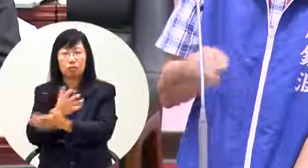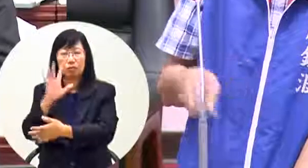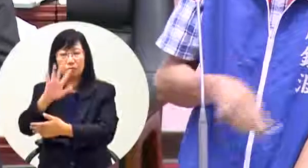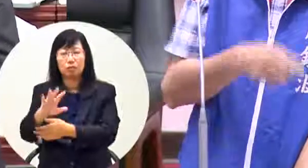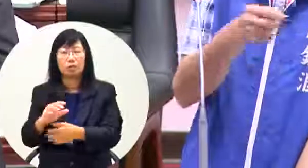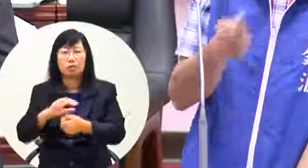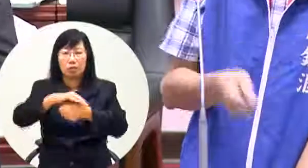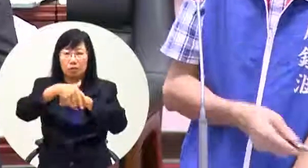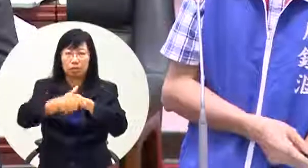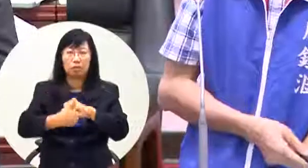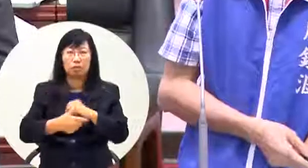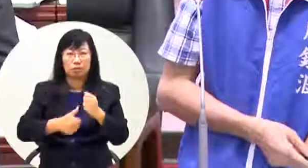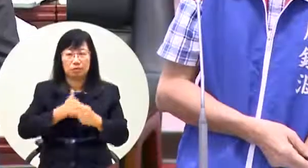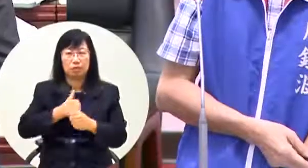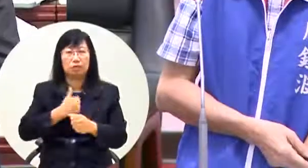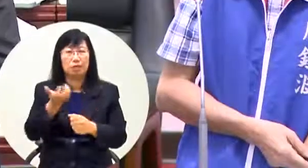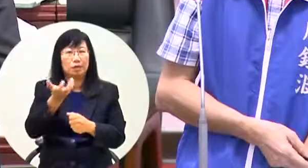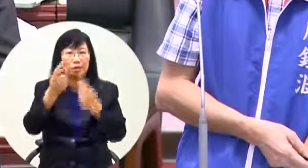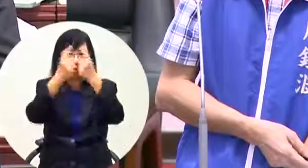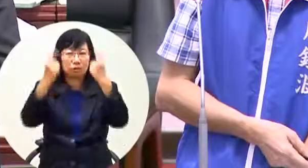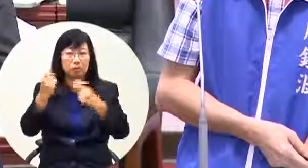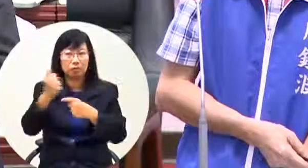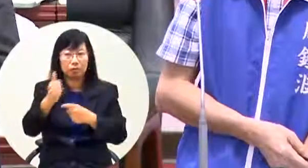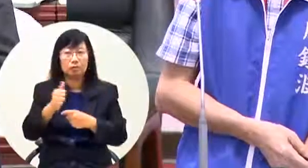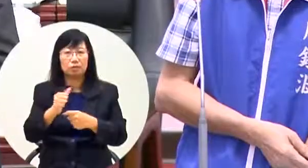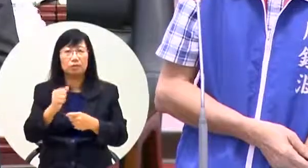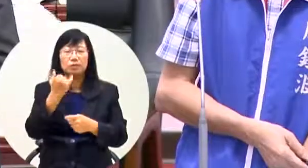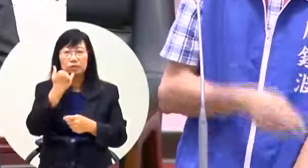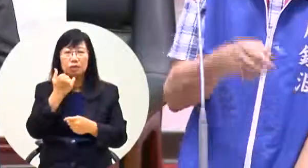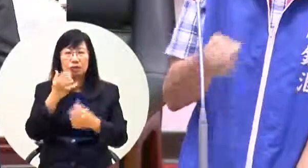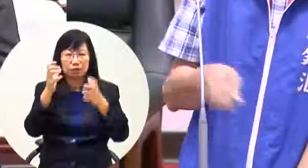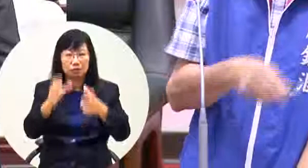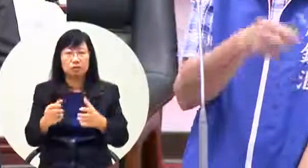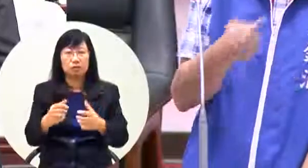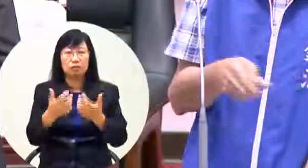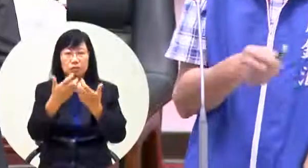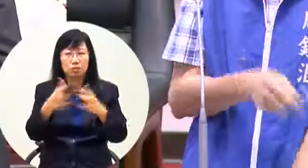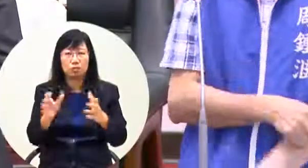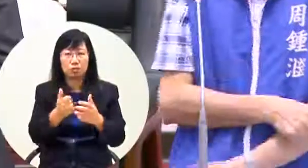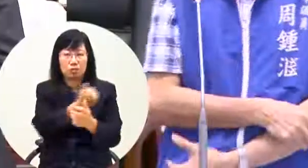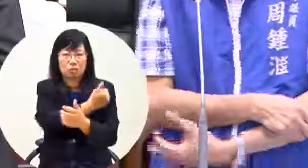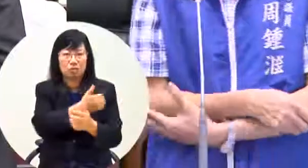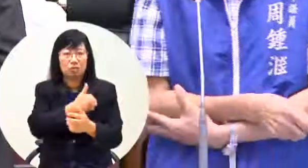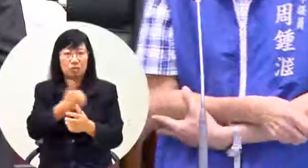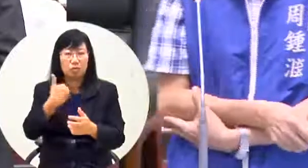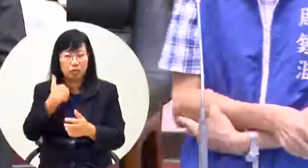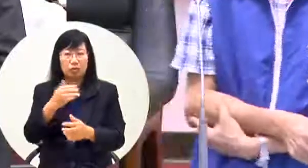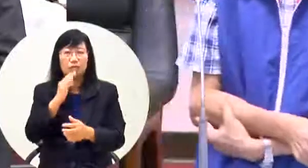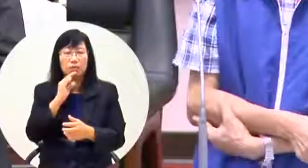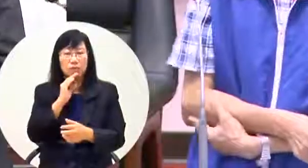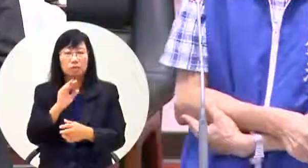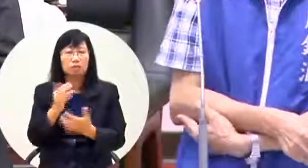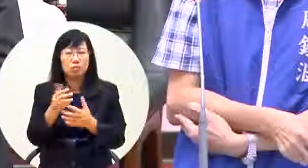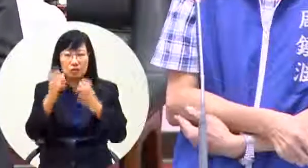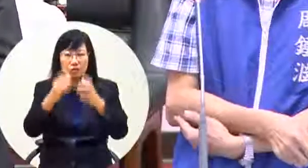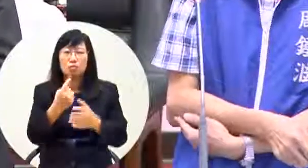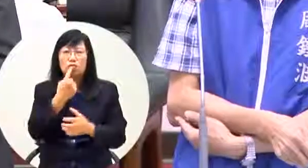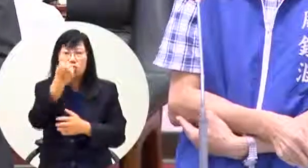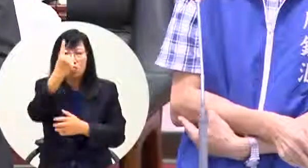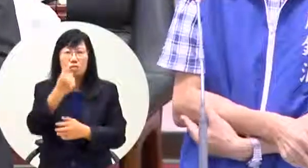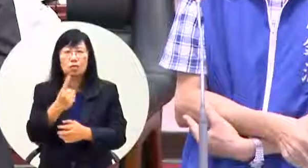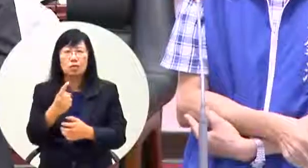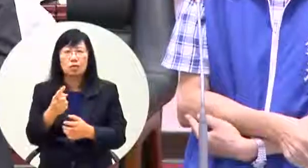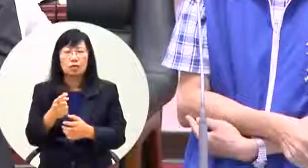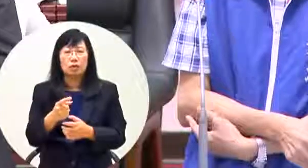所提到的 多功能， 不应该是一个单一功能的，那个真的很容易变成文字馆。 多功能。 好，哦，那未来其实一方面配